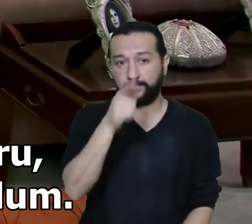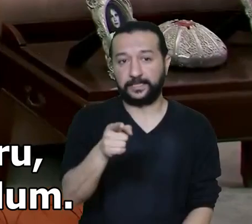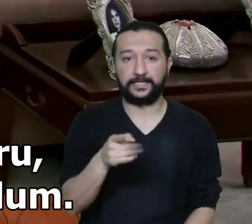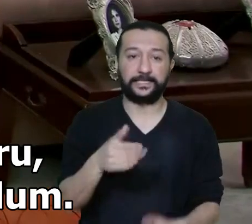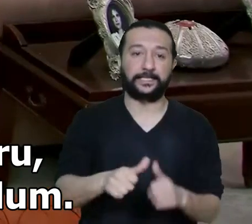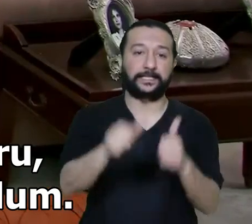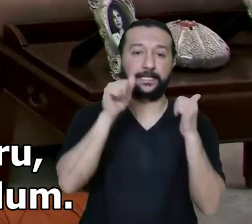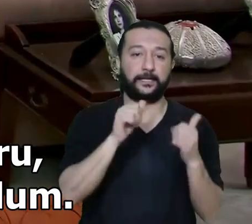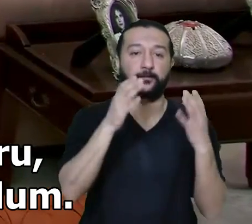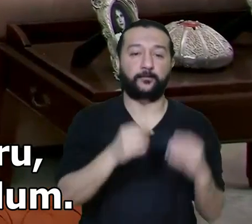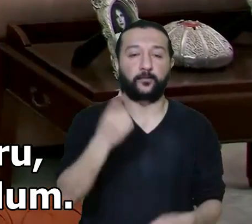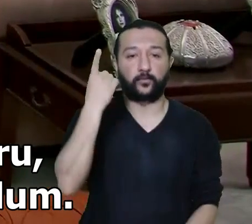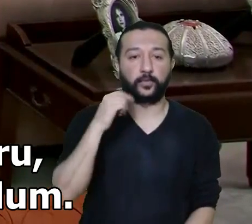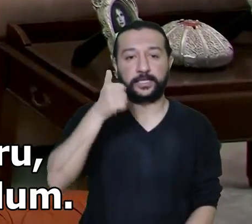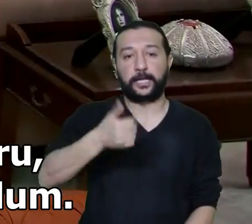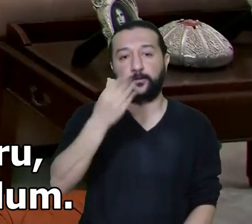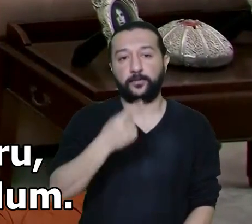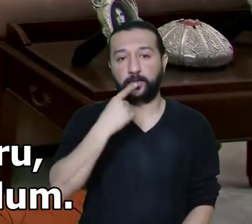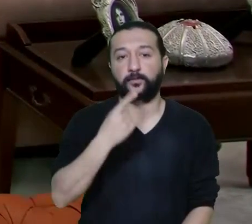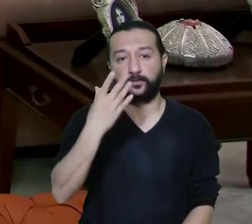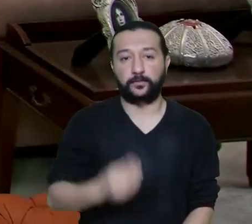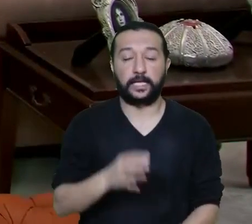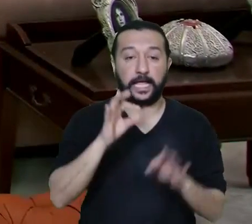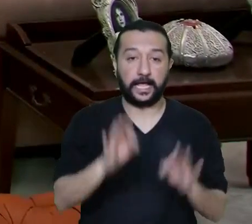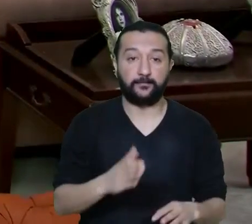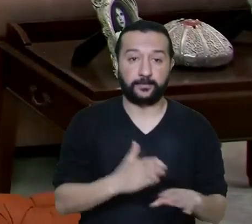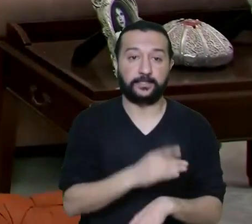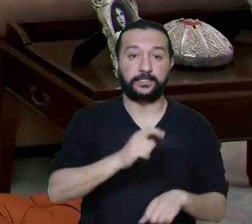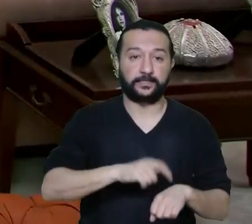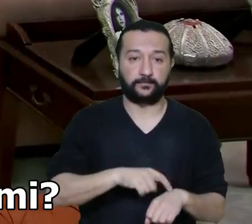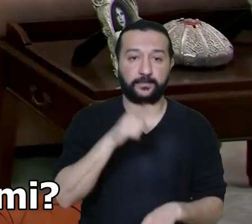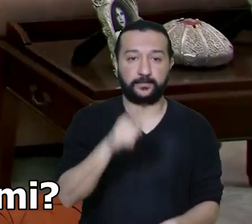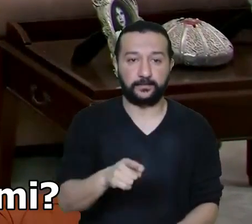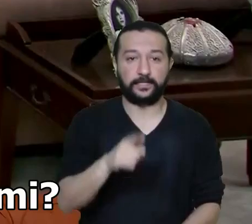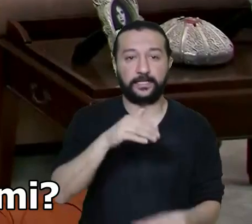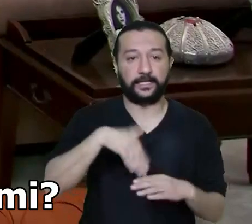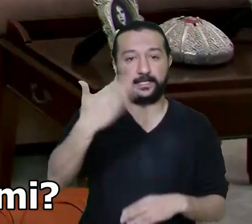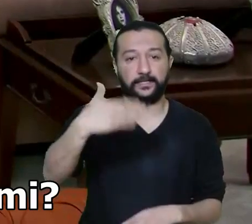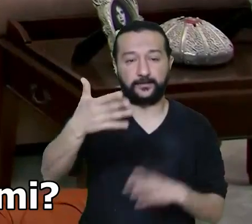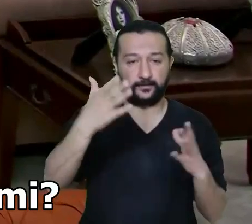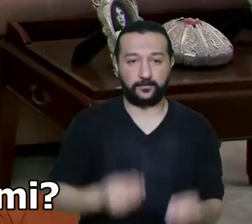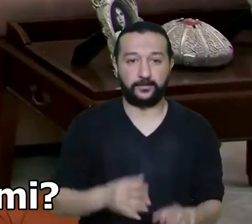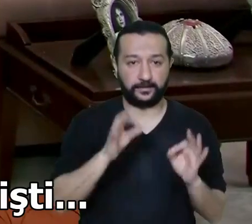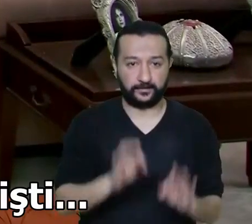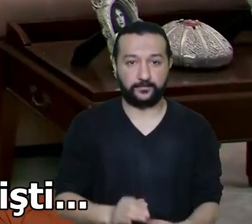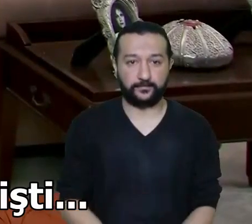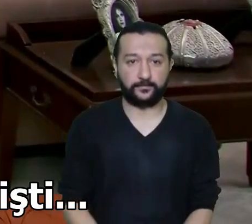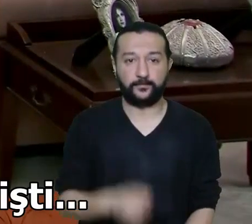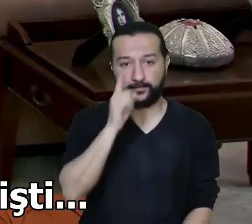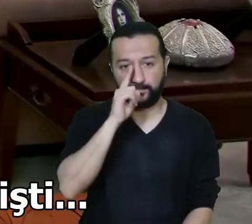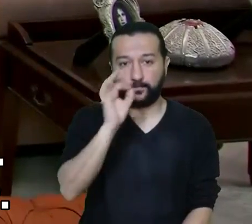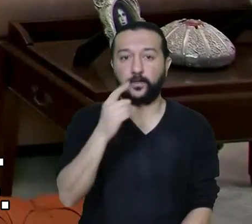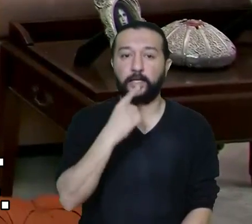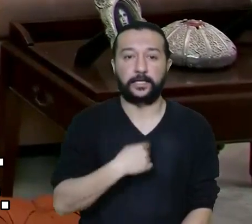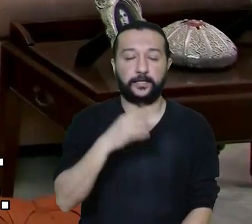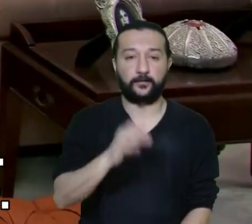perşembeden geriye doğru dün yarın olsa diye işletiyordum. Halbuki zaman ileriye doğru akıyor değil mi? Ve müdür bey de